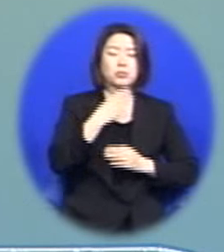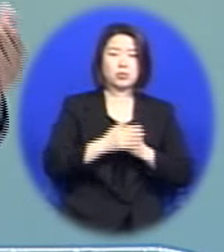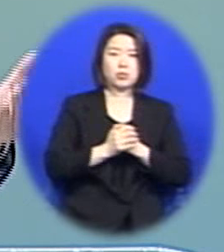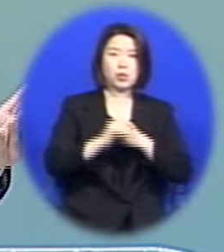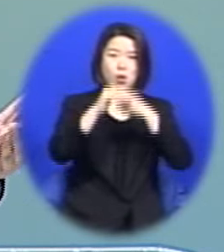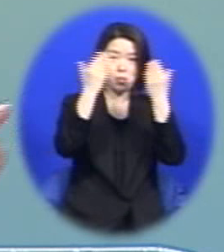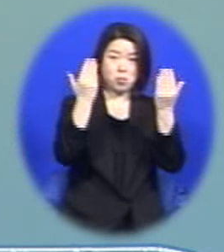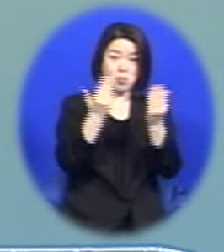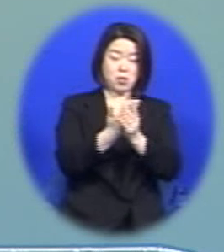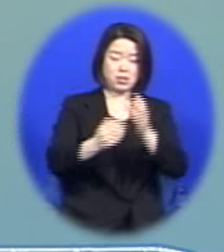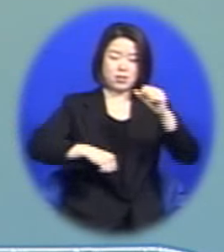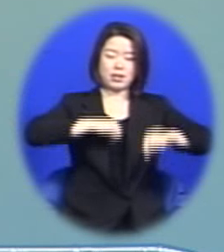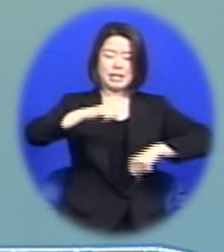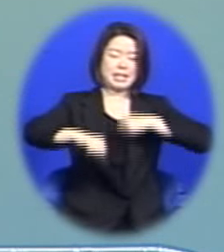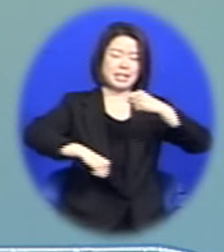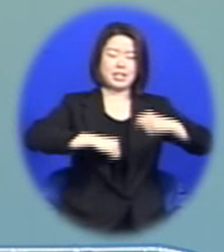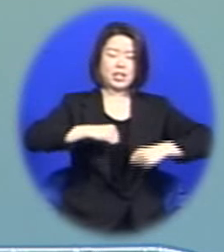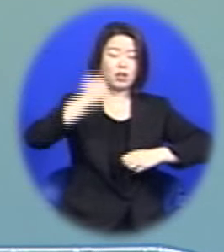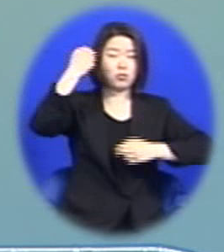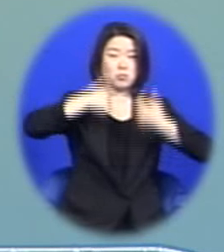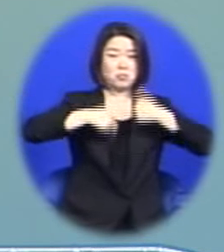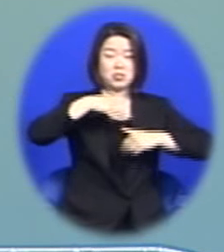완전한 자유를 즐겼어요